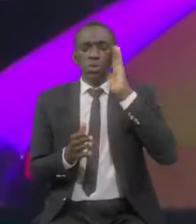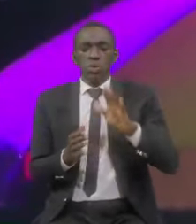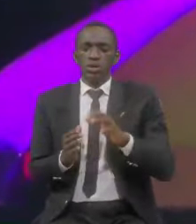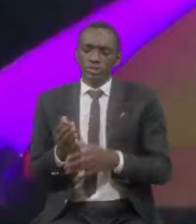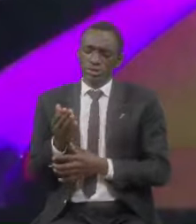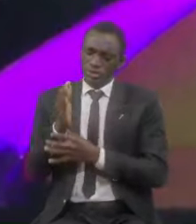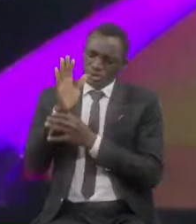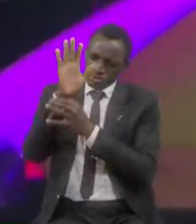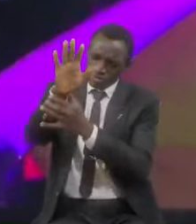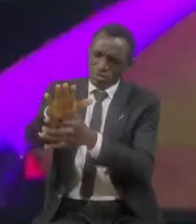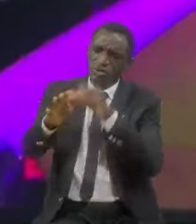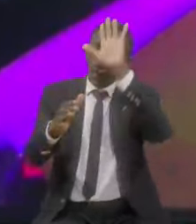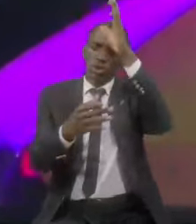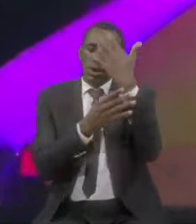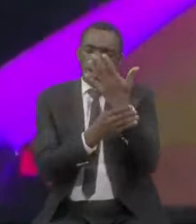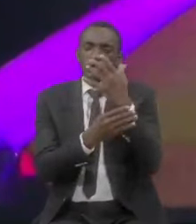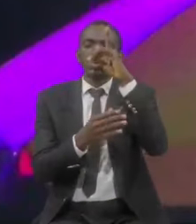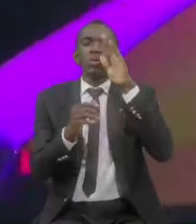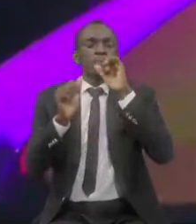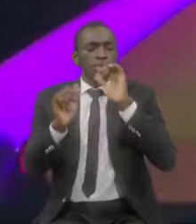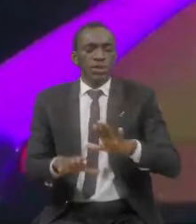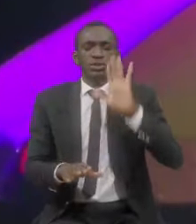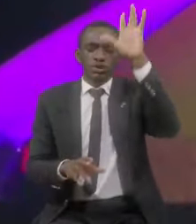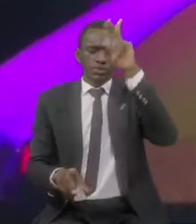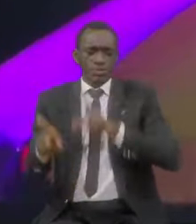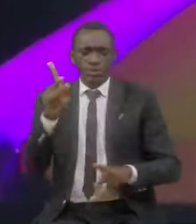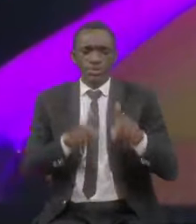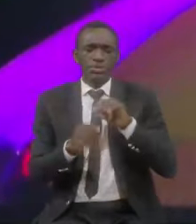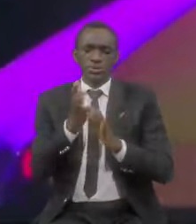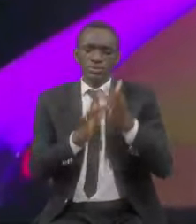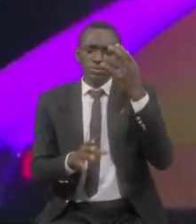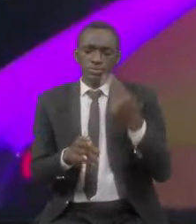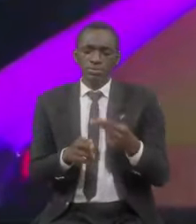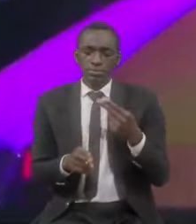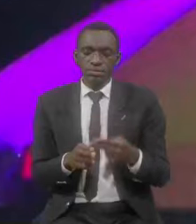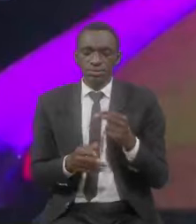Nous demandons ce soir que tu étendes ta main pour bénir ton peuple.